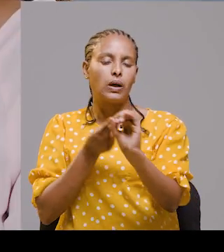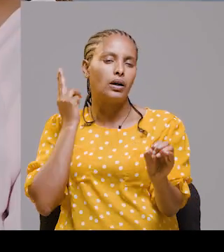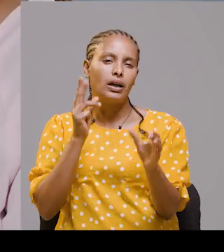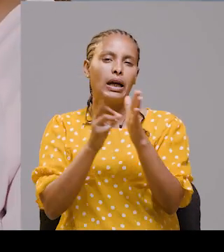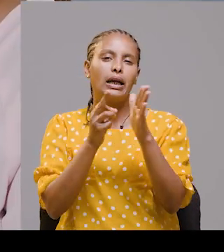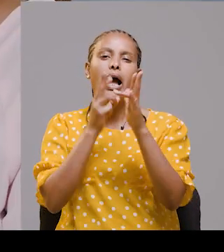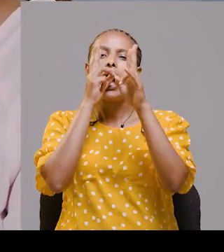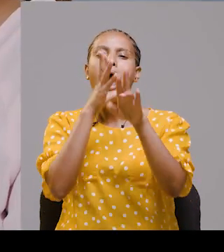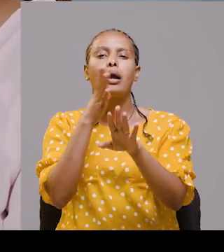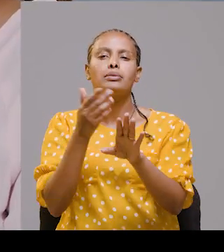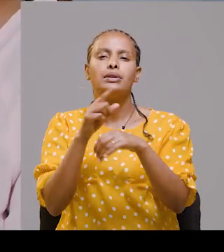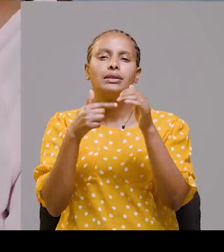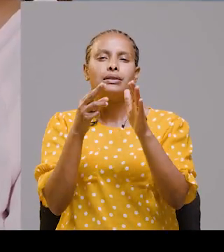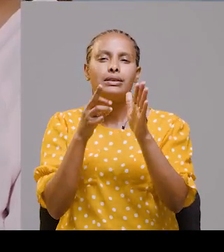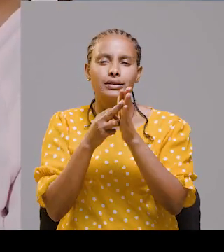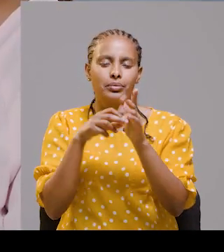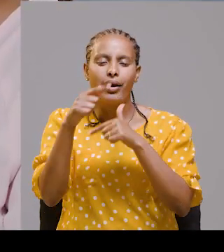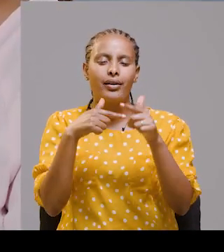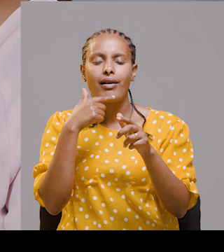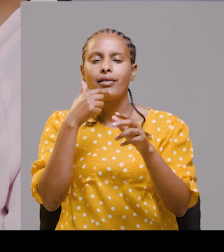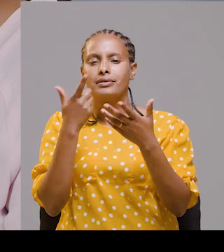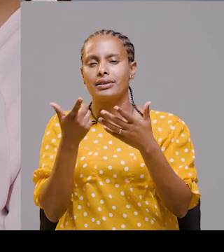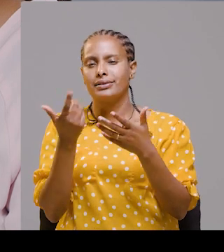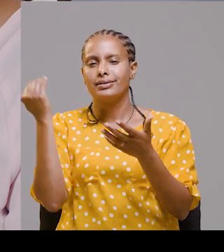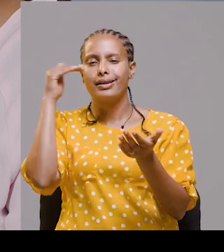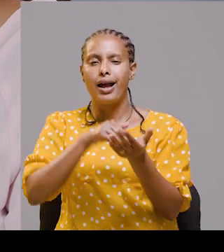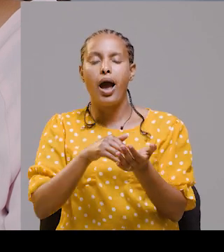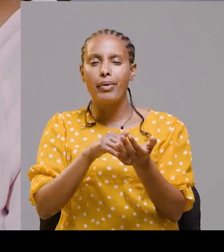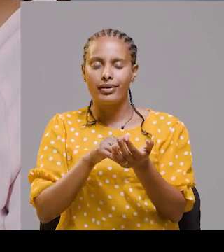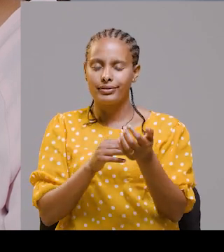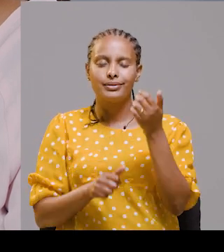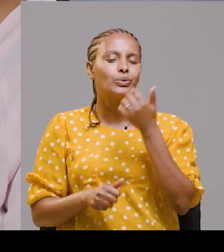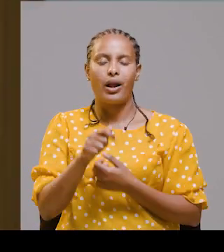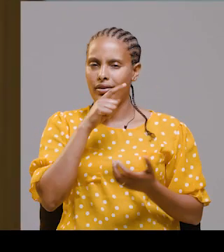ህግን ወደ ህግ መሄድ የማይፈልጉት ለዛ ነው። ምክንያቱም ሪትሮማታይዚንግ ይሆናል። ድጋሚ